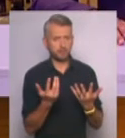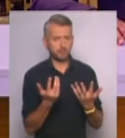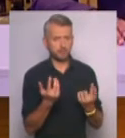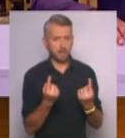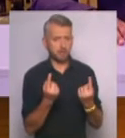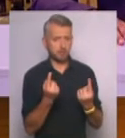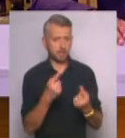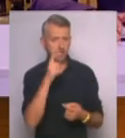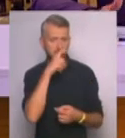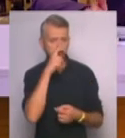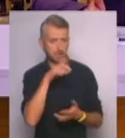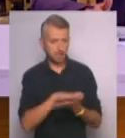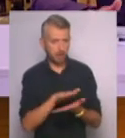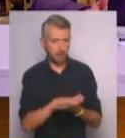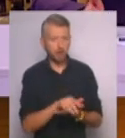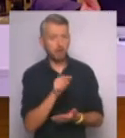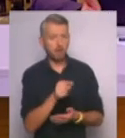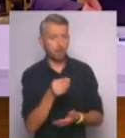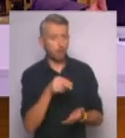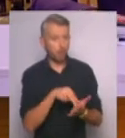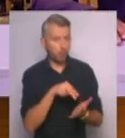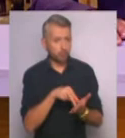так ми будемо говорити. І воно коштує,